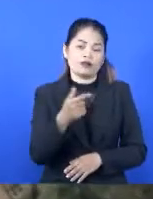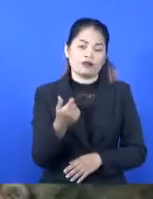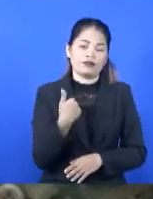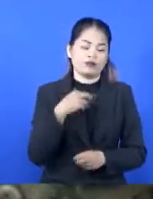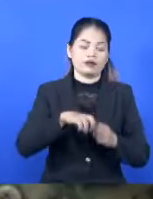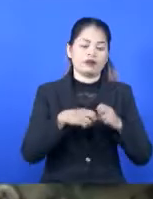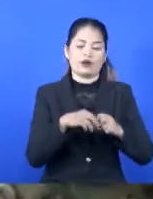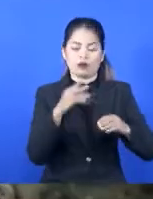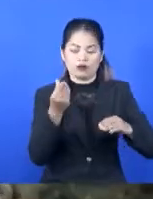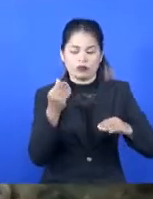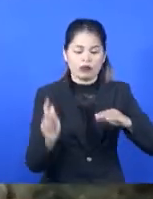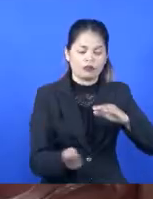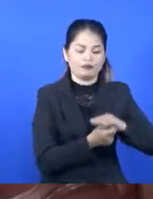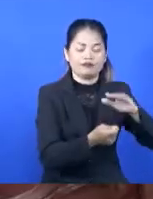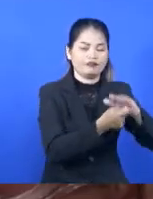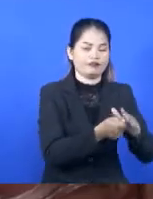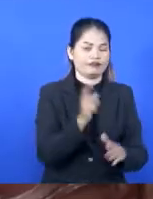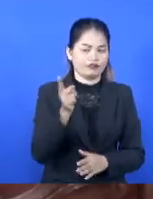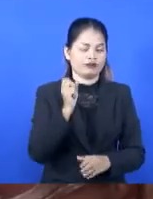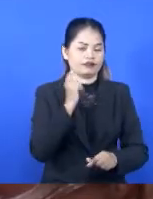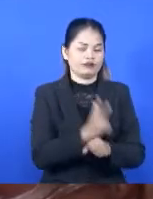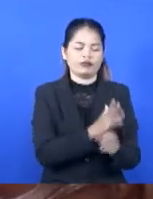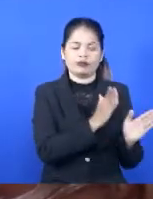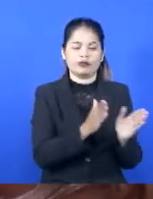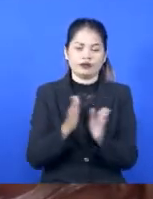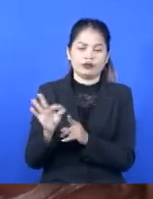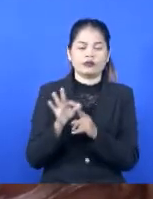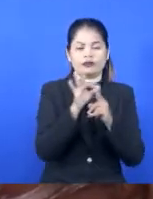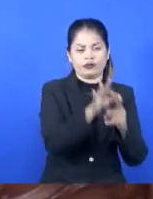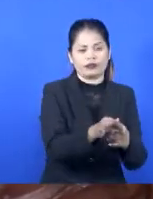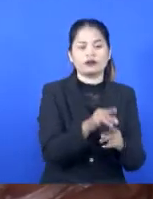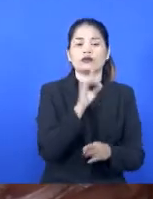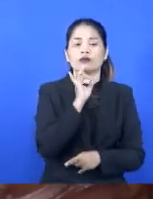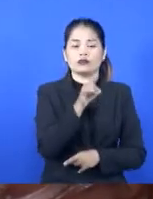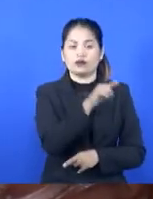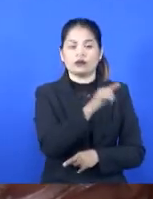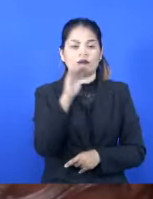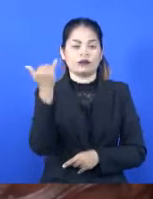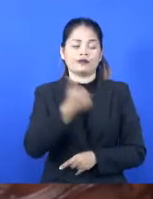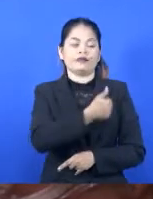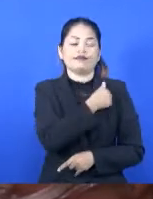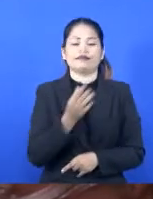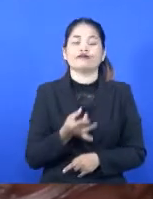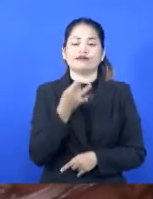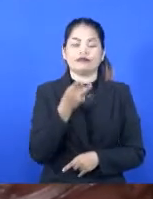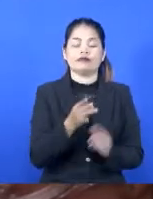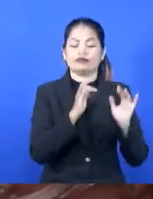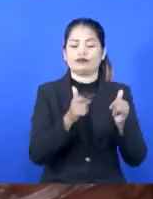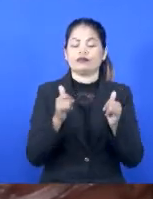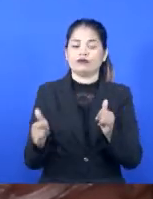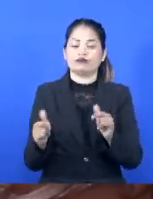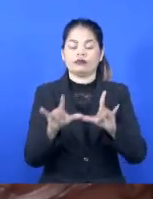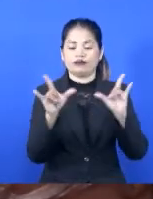ឋលេខាធិការបានថ្លែងថាមន្ត្រីអនុវត្តច្បាប់នៃក្រសួងបរិស្ថានបានដើរតួនាទីសំខាន់ណាស់នៅក្នុងការប្រយុទ្ធប្រឆាំងទៅនឹងការ